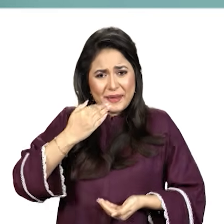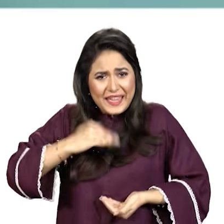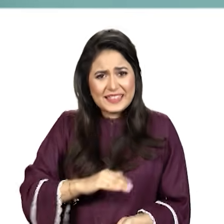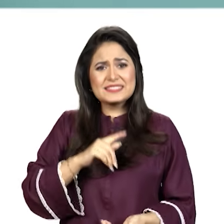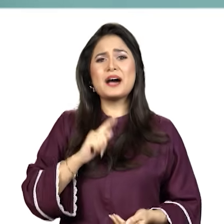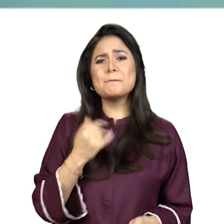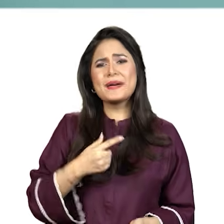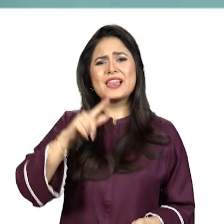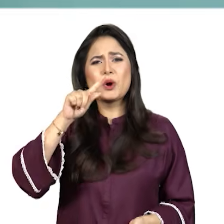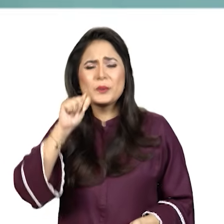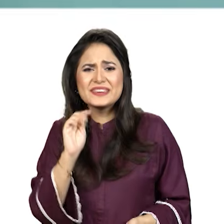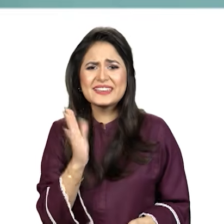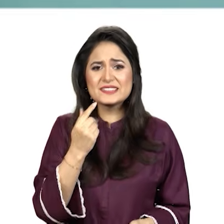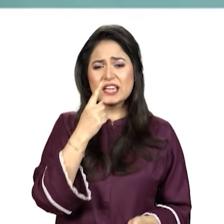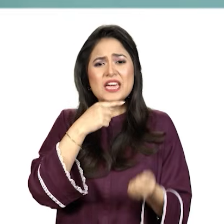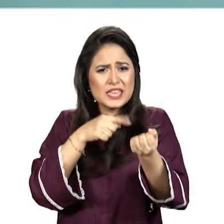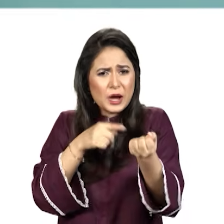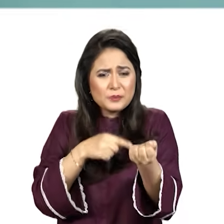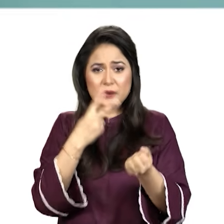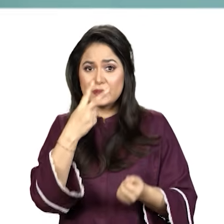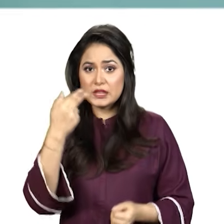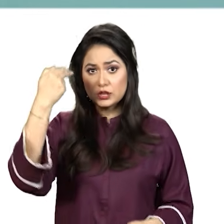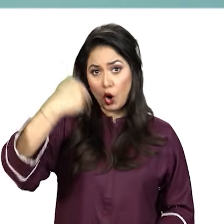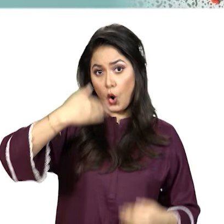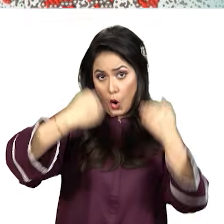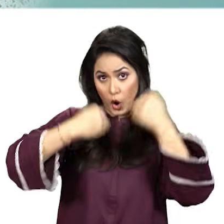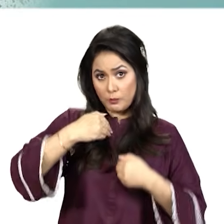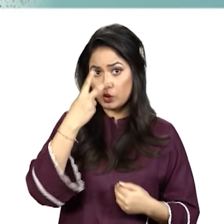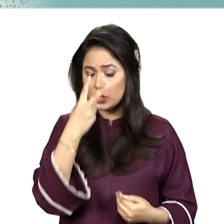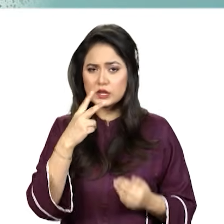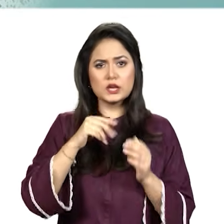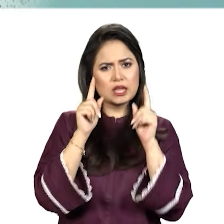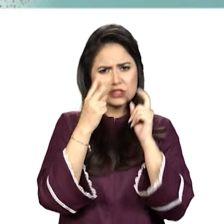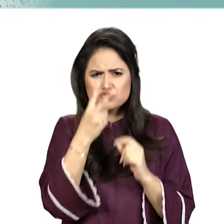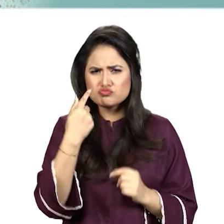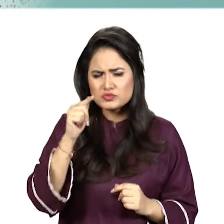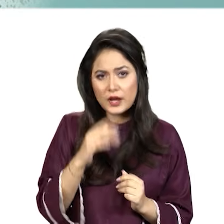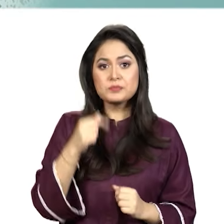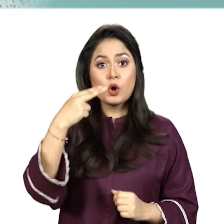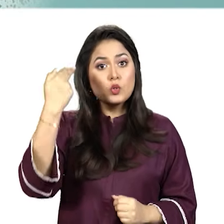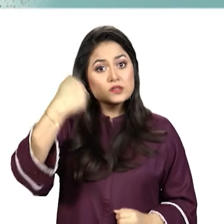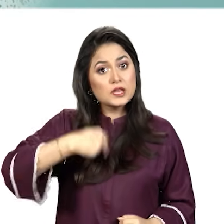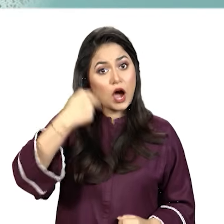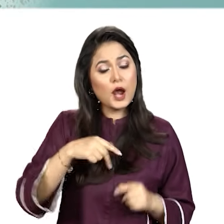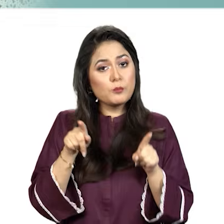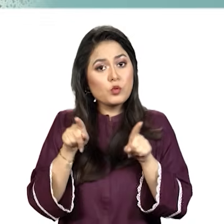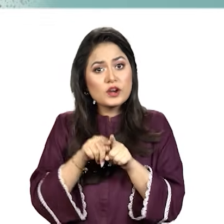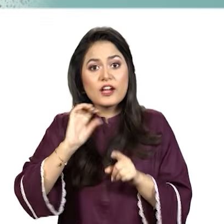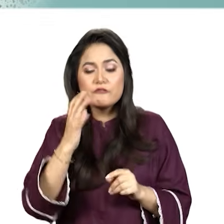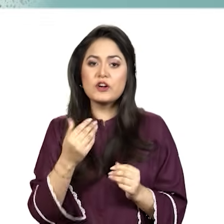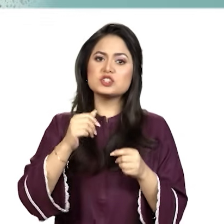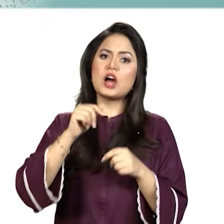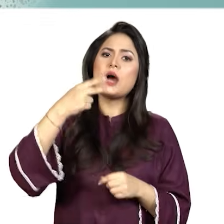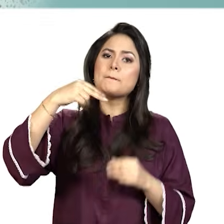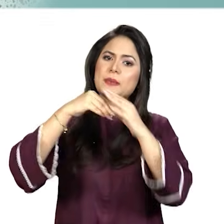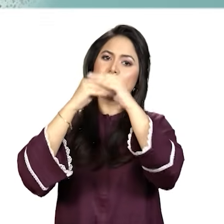लिए यूरिन या ब्लड में HCG हार्मोन का पता लगाया जाता है और इसी हार्मोन की वजह से प्लासेंटा बनता है। प्रेगनेंसी